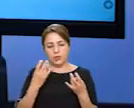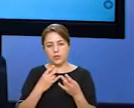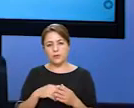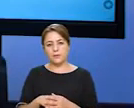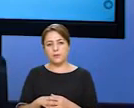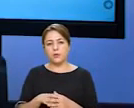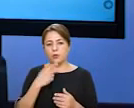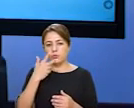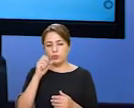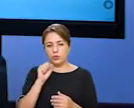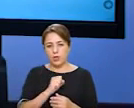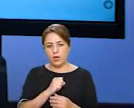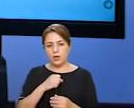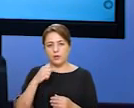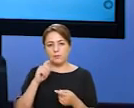Mana